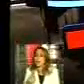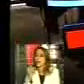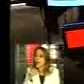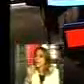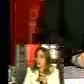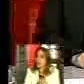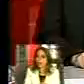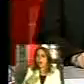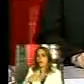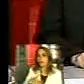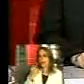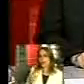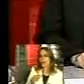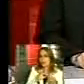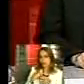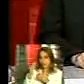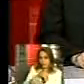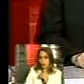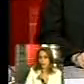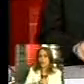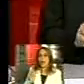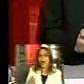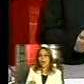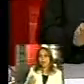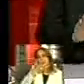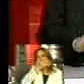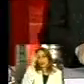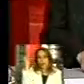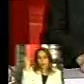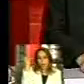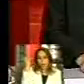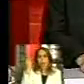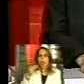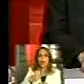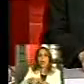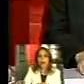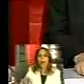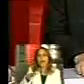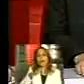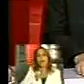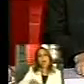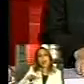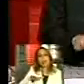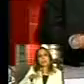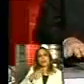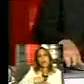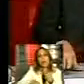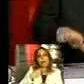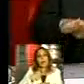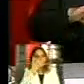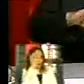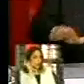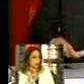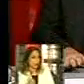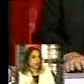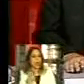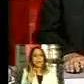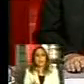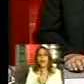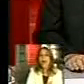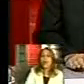חייבים לסיים. מילה ציום. אני רק רוצה לומר שהכנסת שכחה, היא עשתה את זה רק על הסקטור הפיננסי, וזה לא נכון. היא צריכה לעשות את זה על